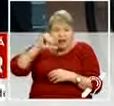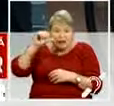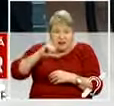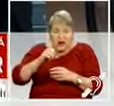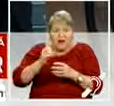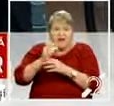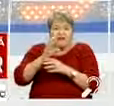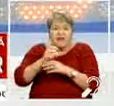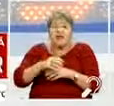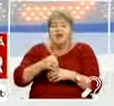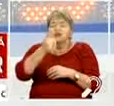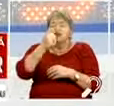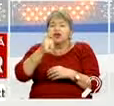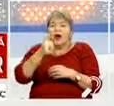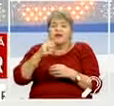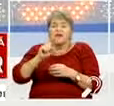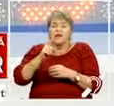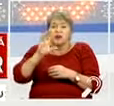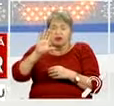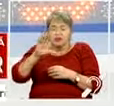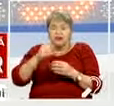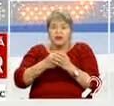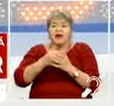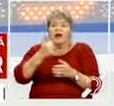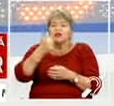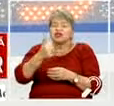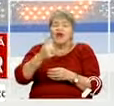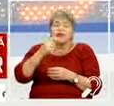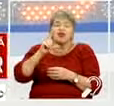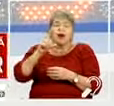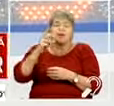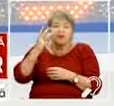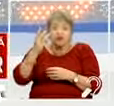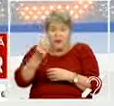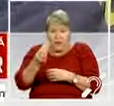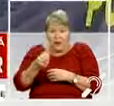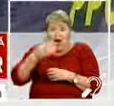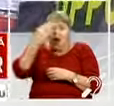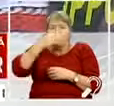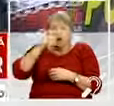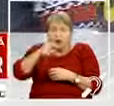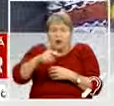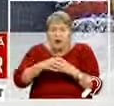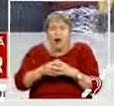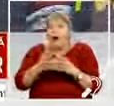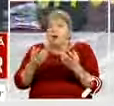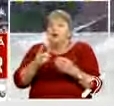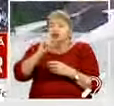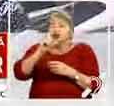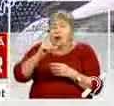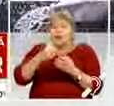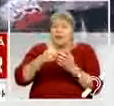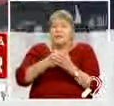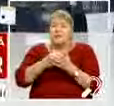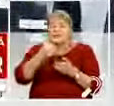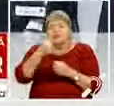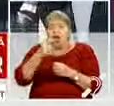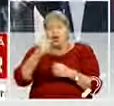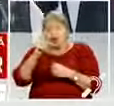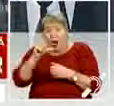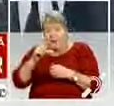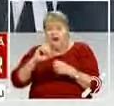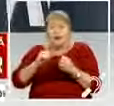preț cuprins între 6,50 lei și 6,73 lei de bani, iar motorina standard cu un preț între 7,67 lei de bani